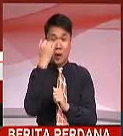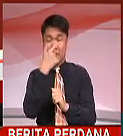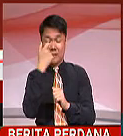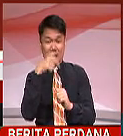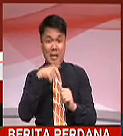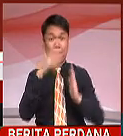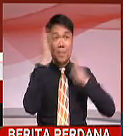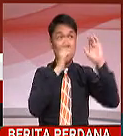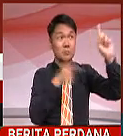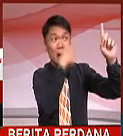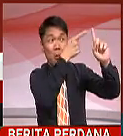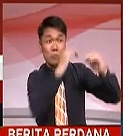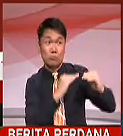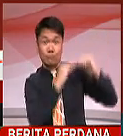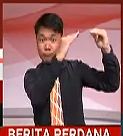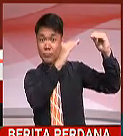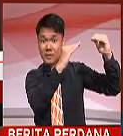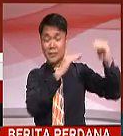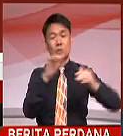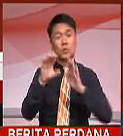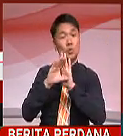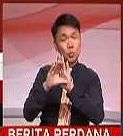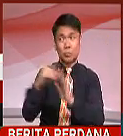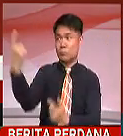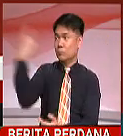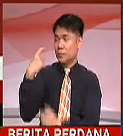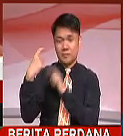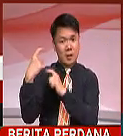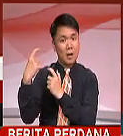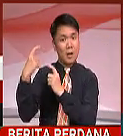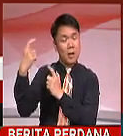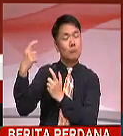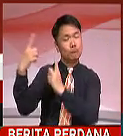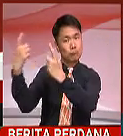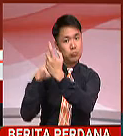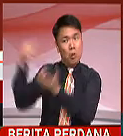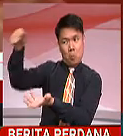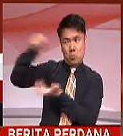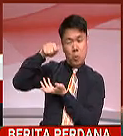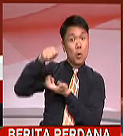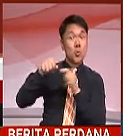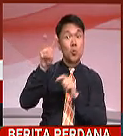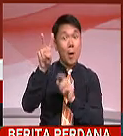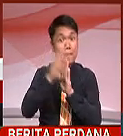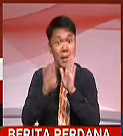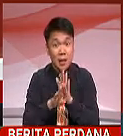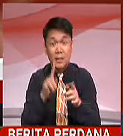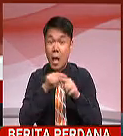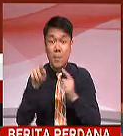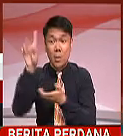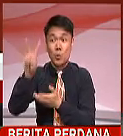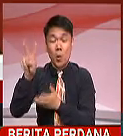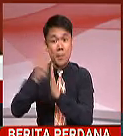hasrat kita nak jadi negara maju. Katakanlah pelaburan datang, dia kata saya boleh masuk ke negara, saya bawa 2 bilion tetapi saya